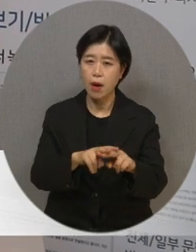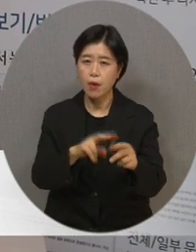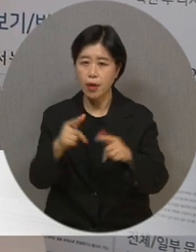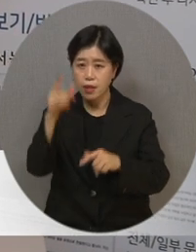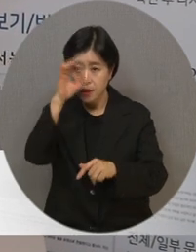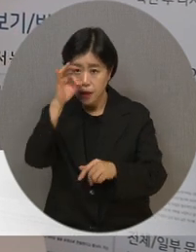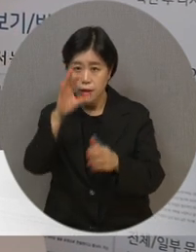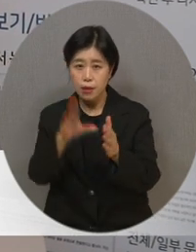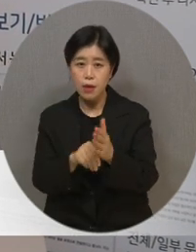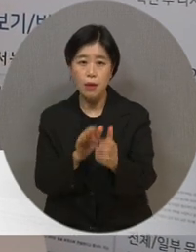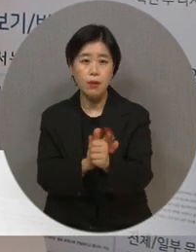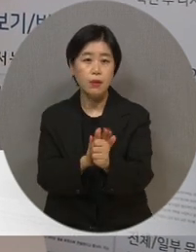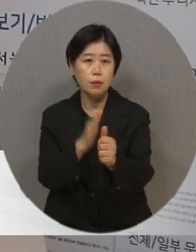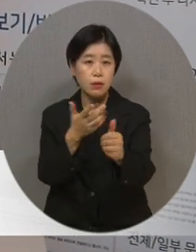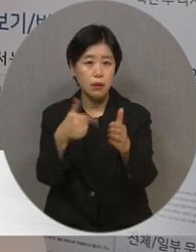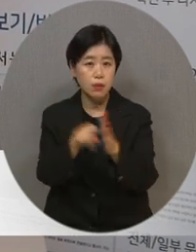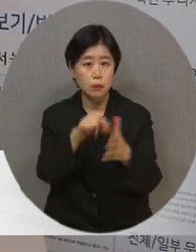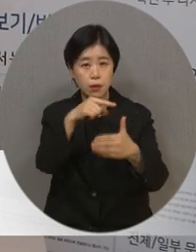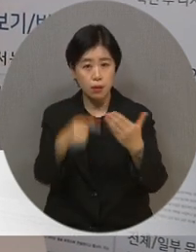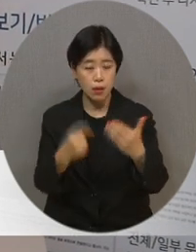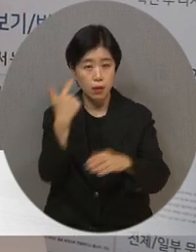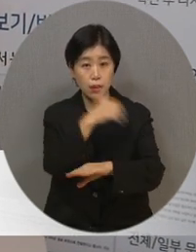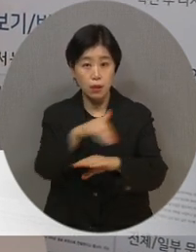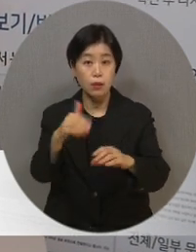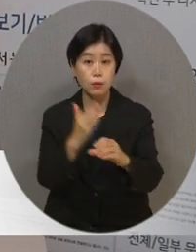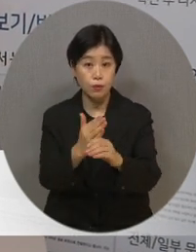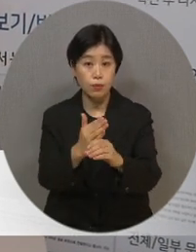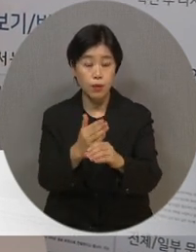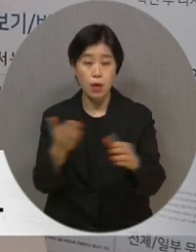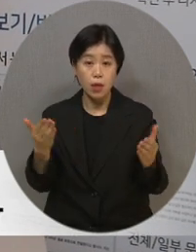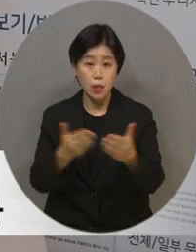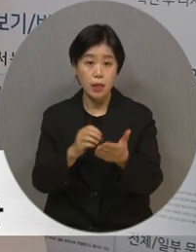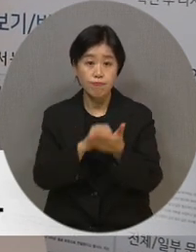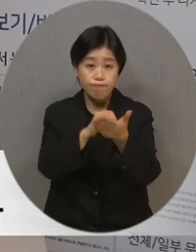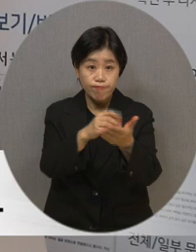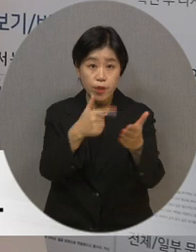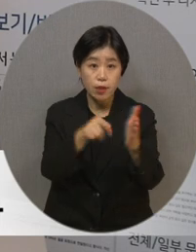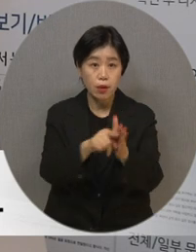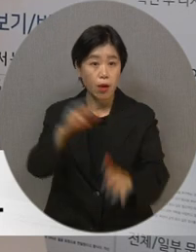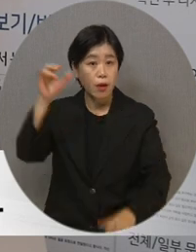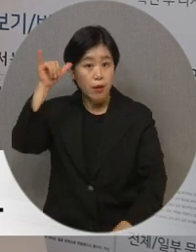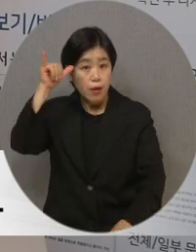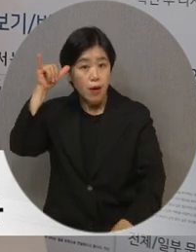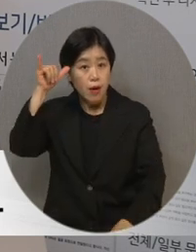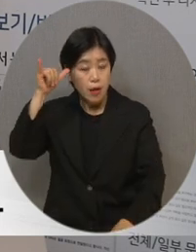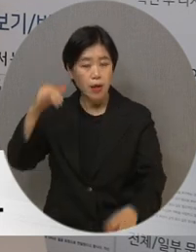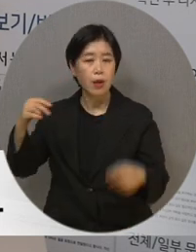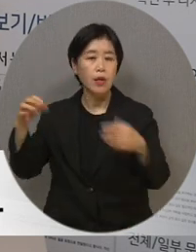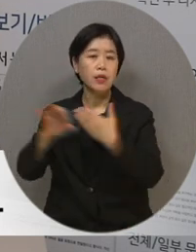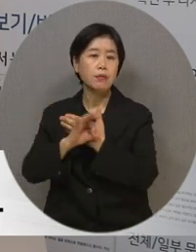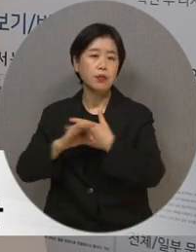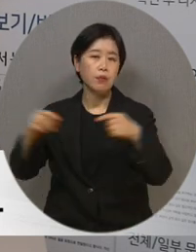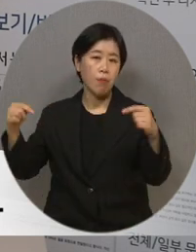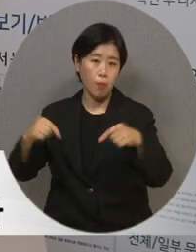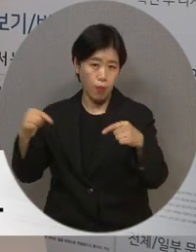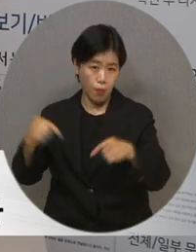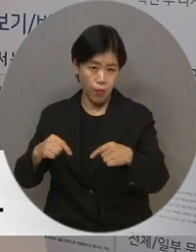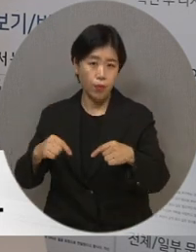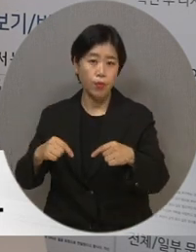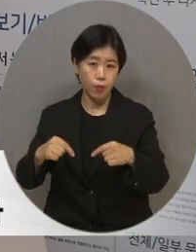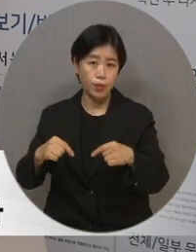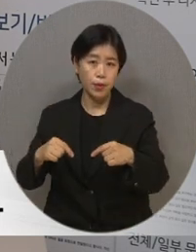다양한 프로그램들을 계획하고 있는데요. 취업을 위해서는 AI 모의 면접기를 이용한